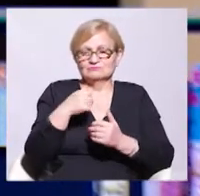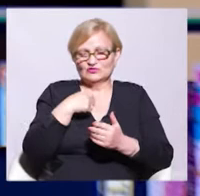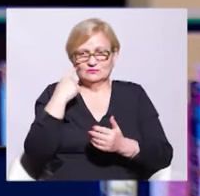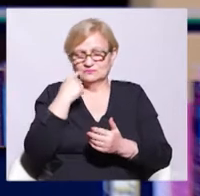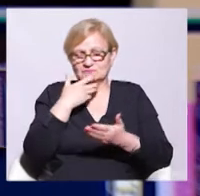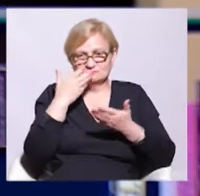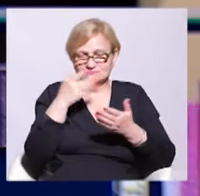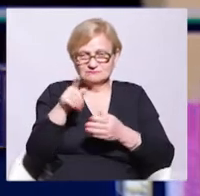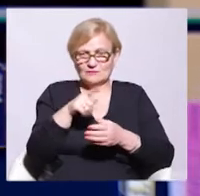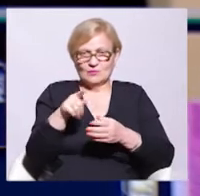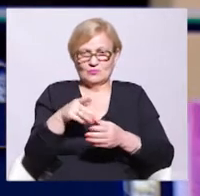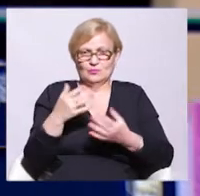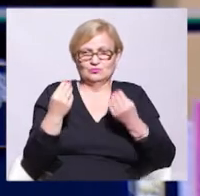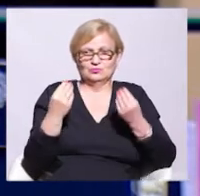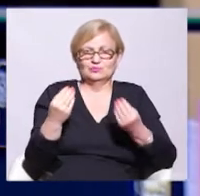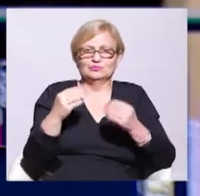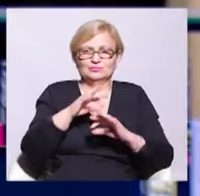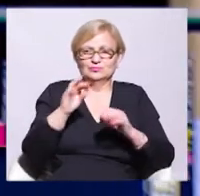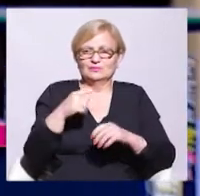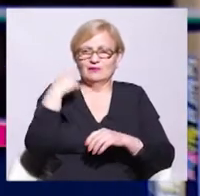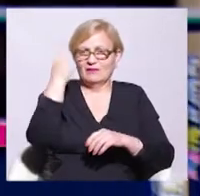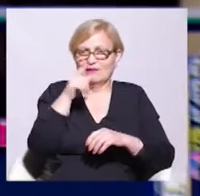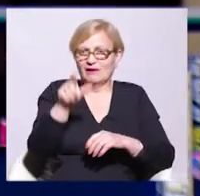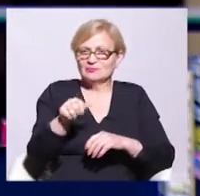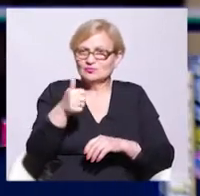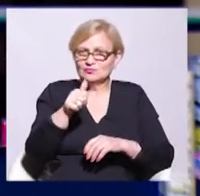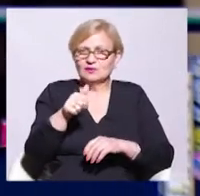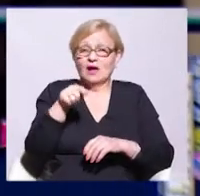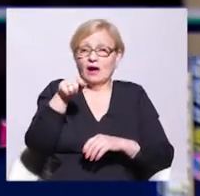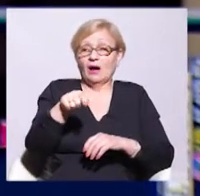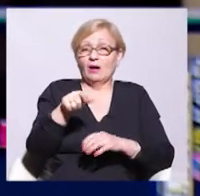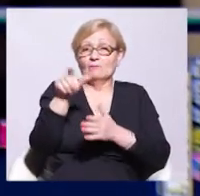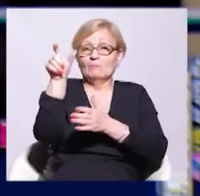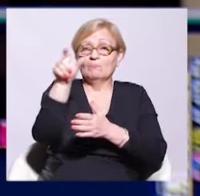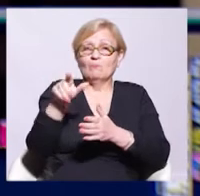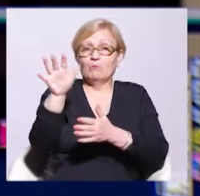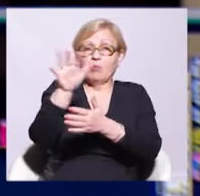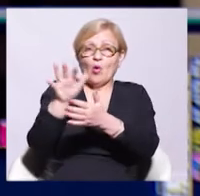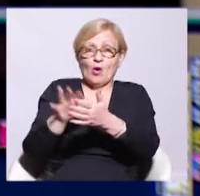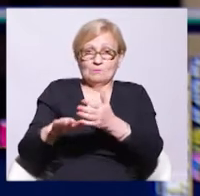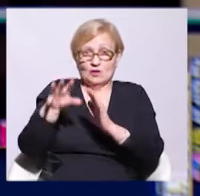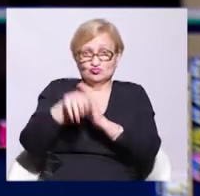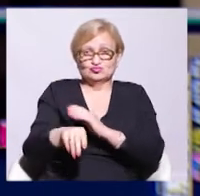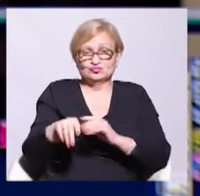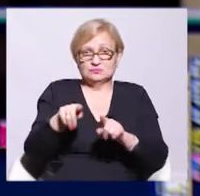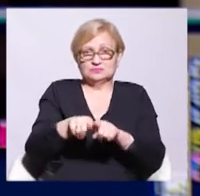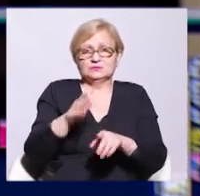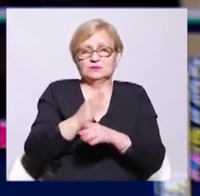წარდგებიან მრავალფეროვანი მხატვრული სახეები და ამ პოემაშიც, რომლის შესახებაც მე უნდა